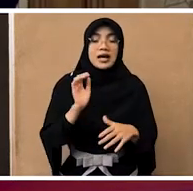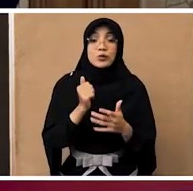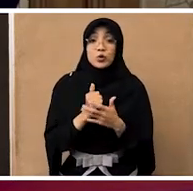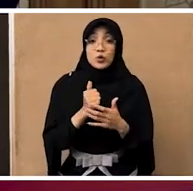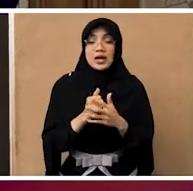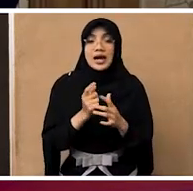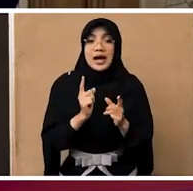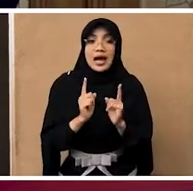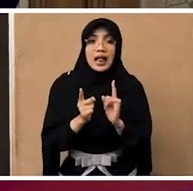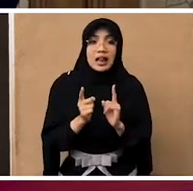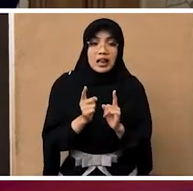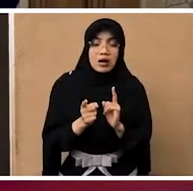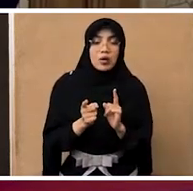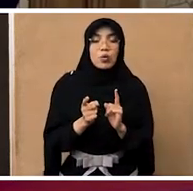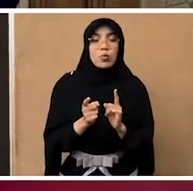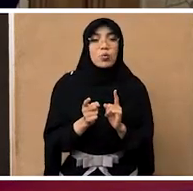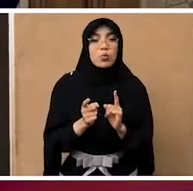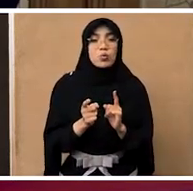sebenarnya secara